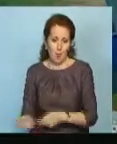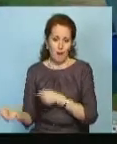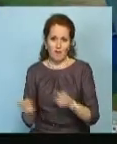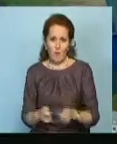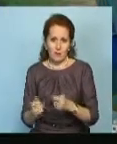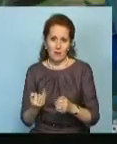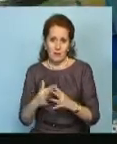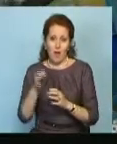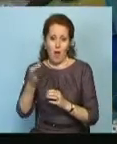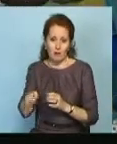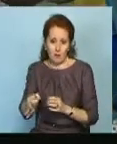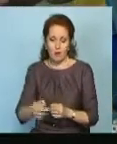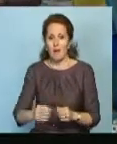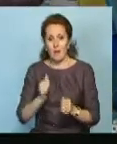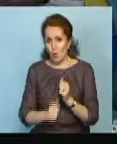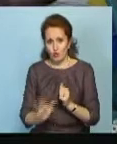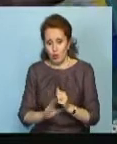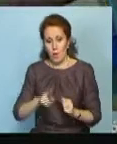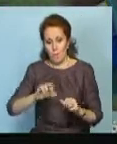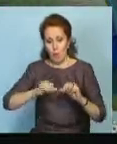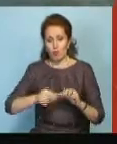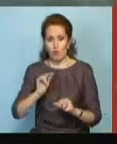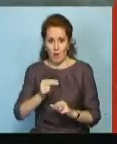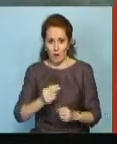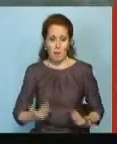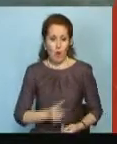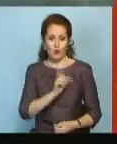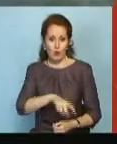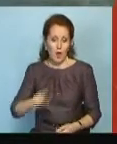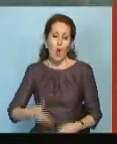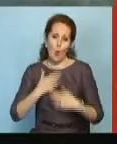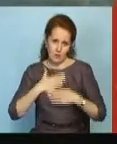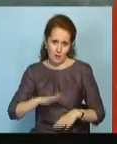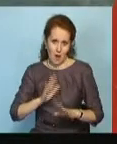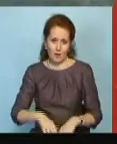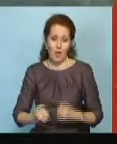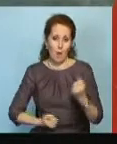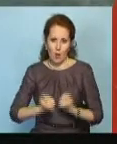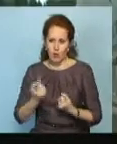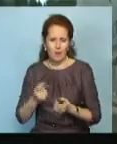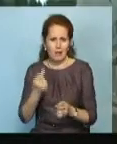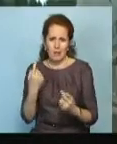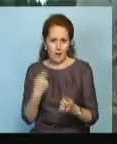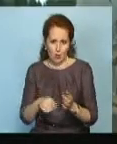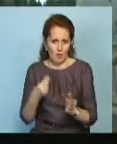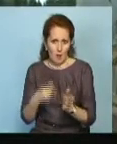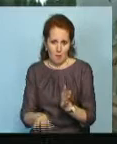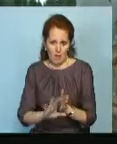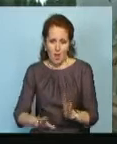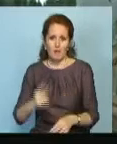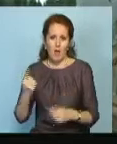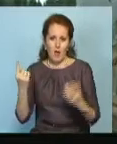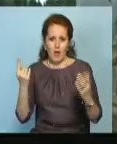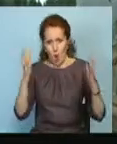не часто, только по четвергам, но жителей это вполне устраивает. Еще ни разу автолавка не подвела. Товары привозят и осенью в бездорожье, и зимой